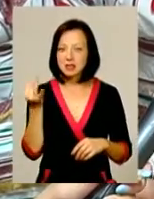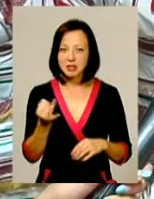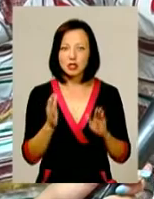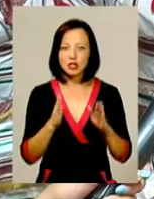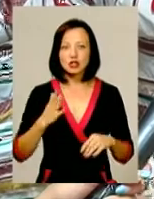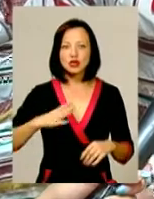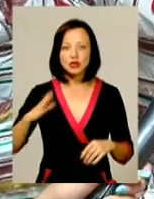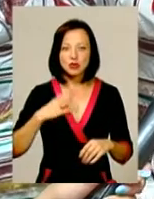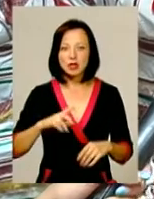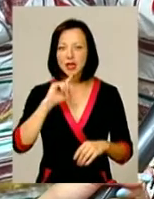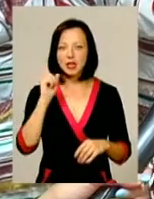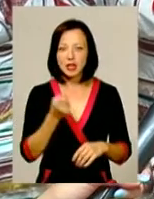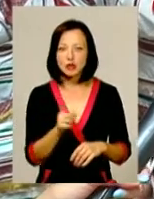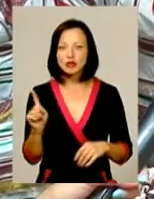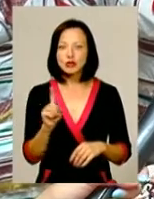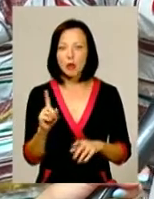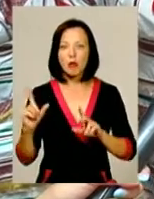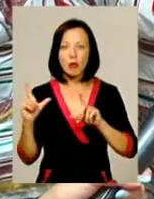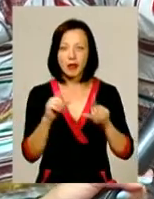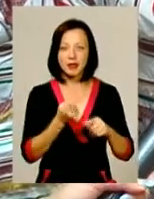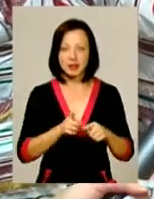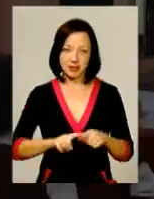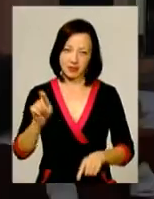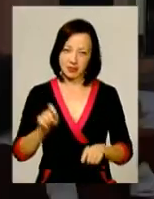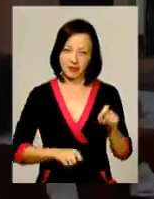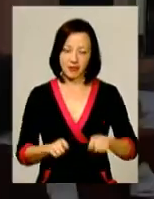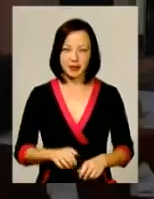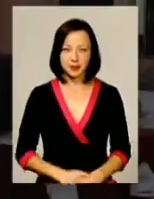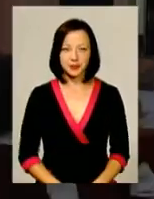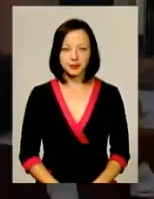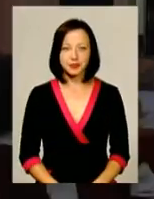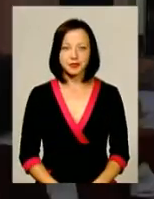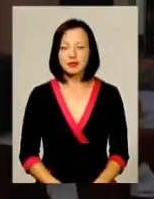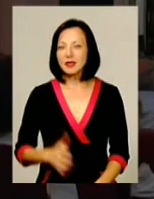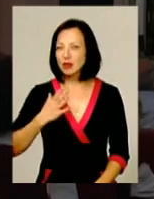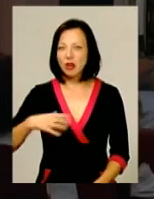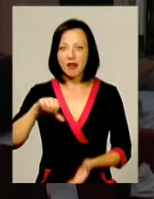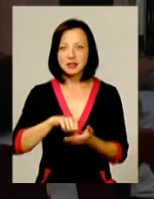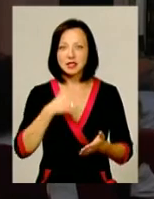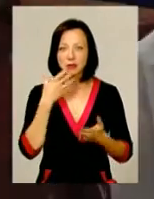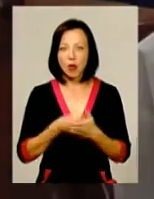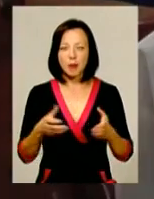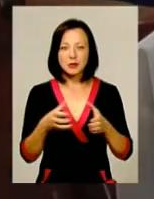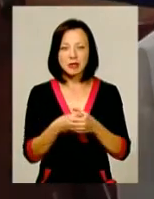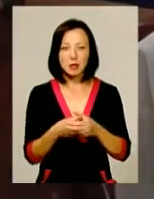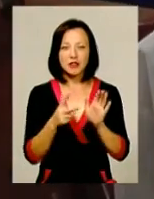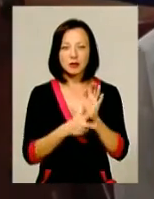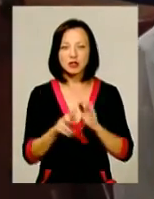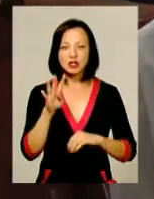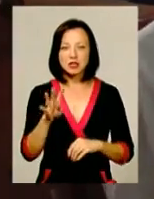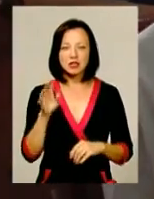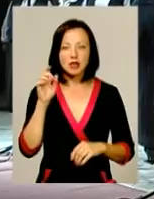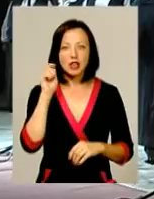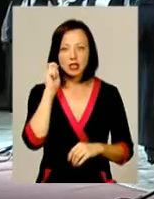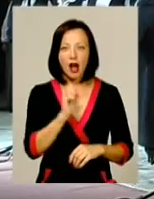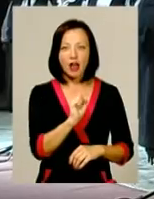тільки ждуть рік, щоб поїхати на цей фестиваль. Не дочекається виступу свого ансамблю і 84-річний